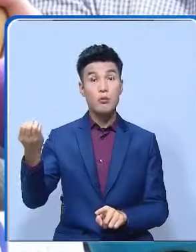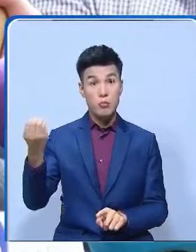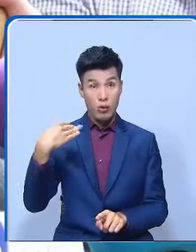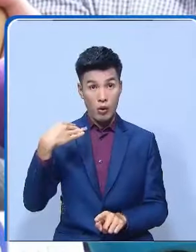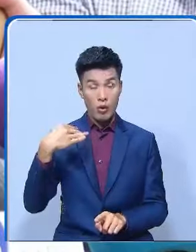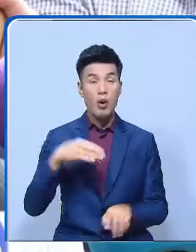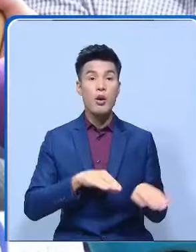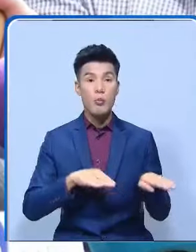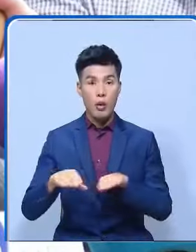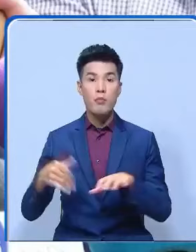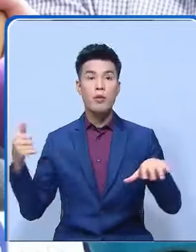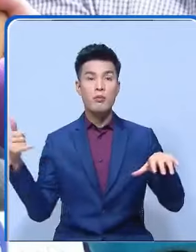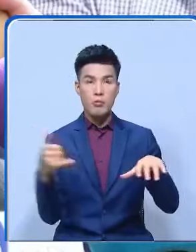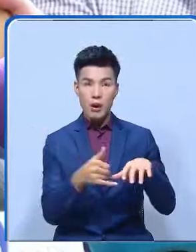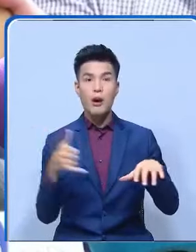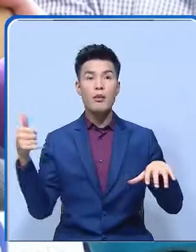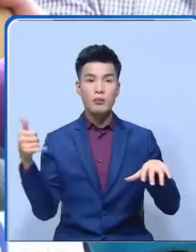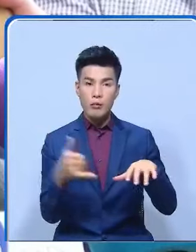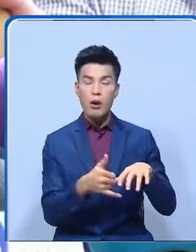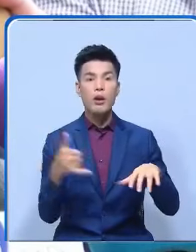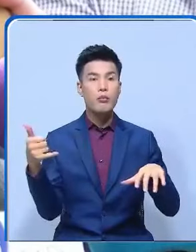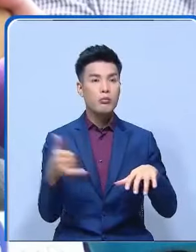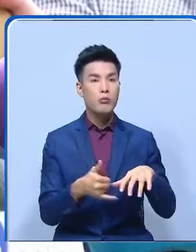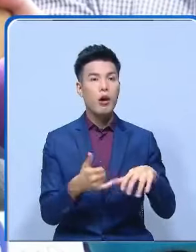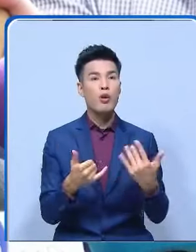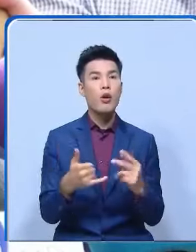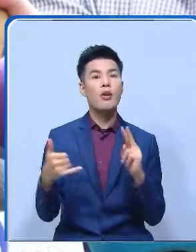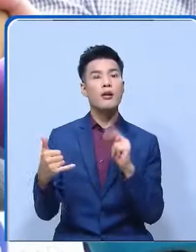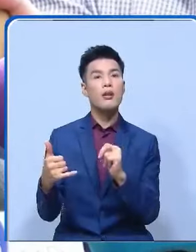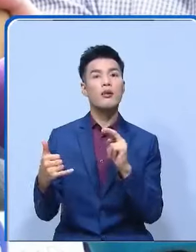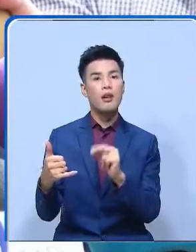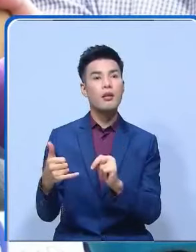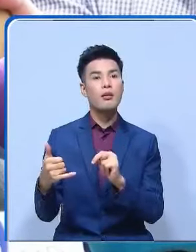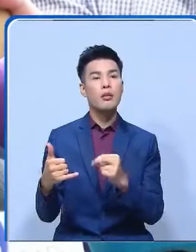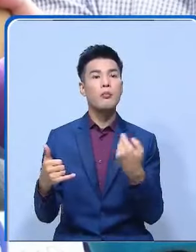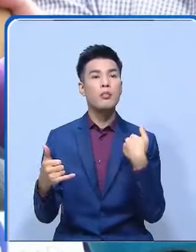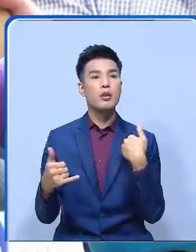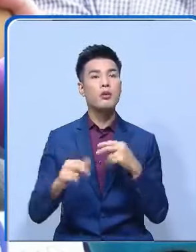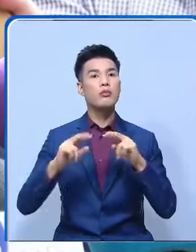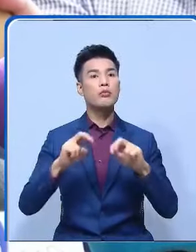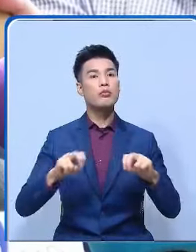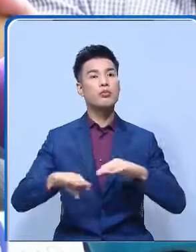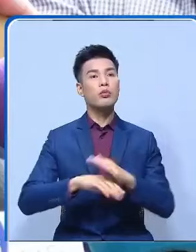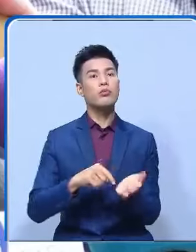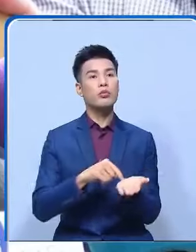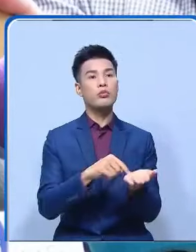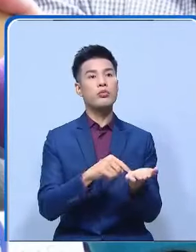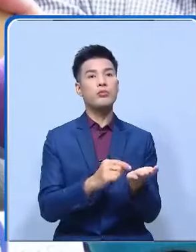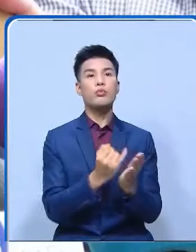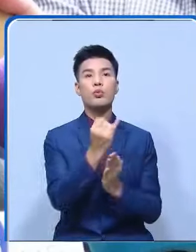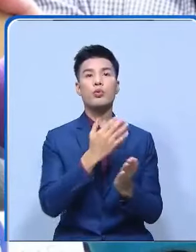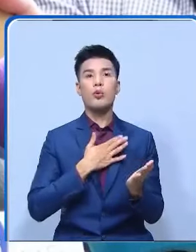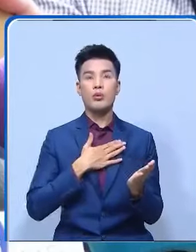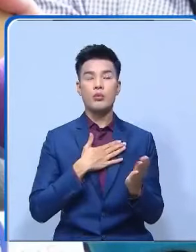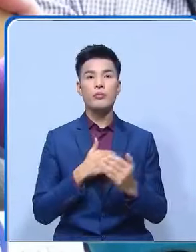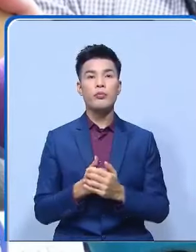านพร้อมที่จะมาฟังการพิจารณาทุกนัดเพื่อพิสูจน์ความผิดของความบริสุทธิ์ของท่านนะครับแล้วท่าน